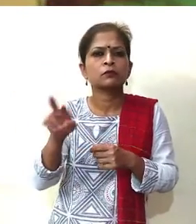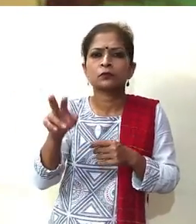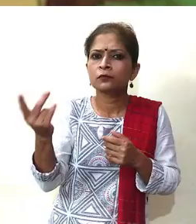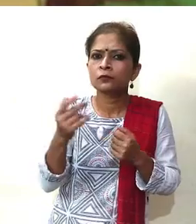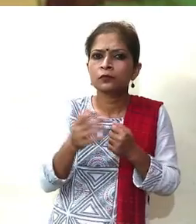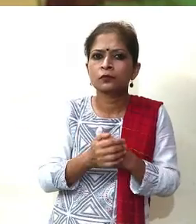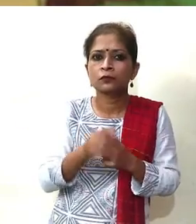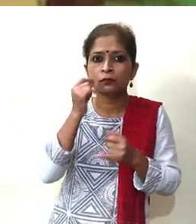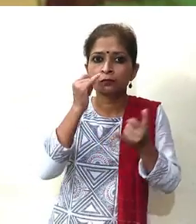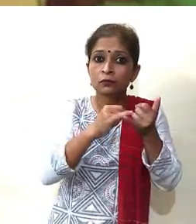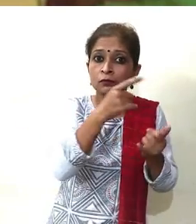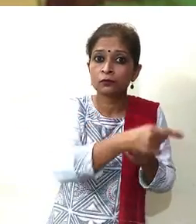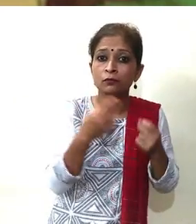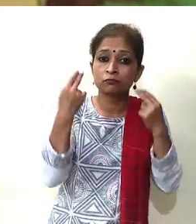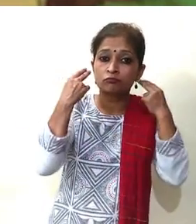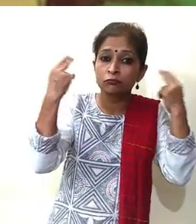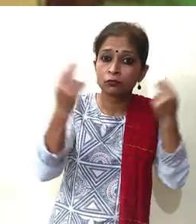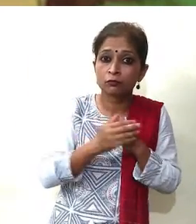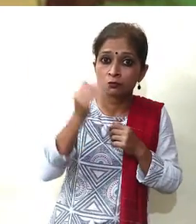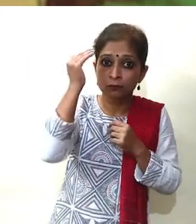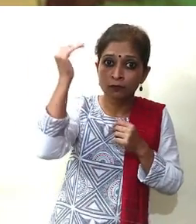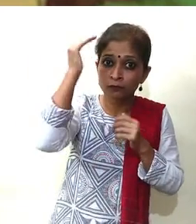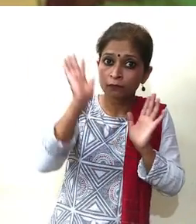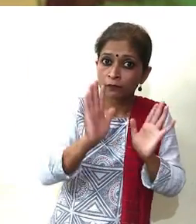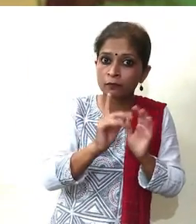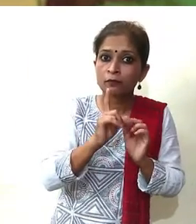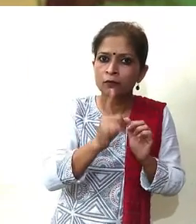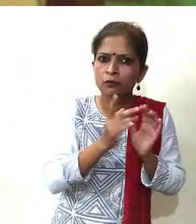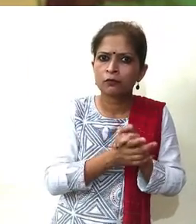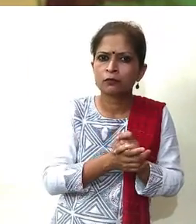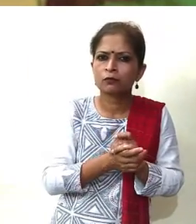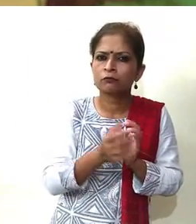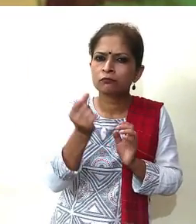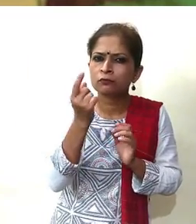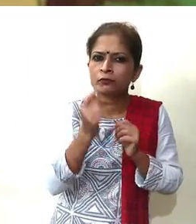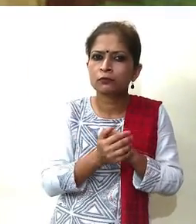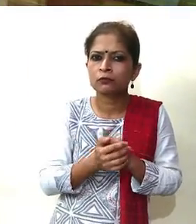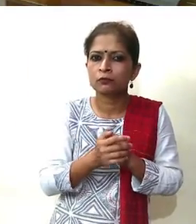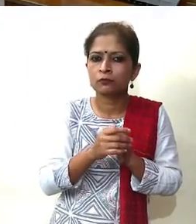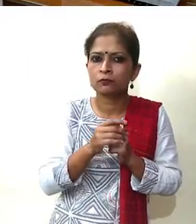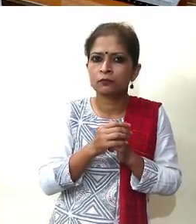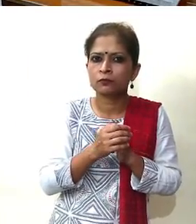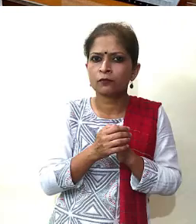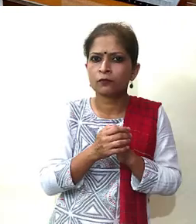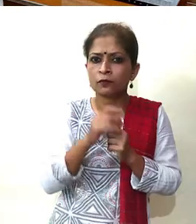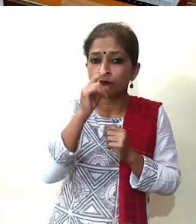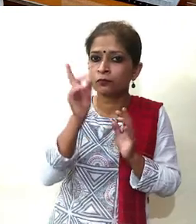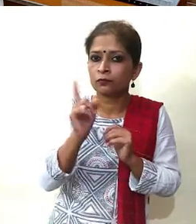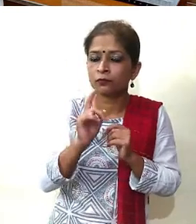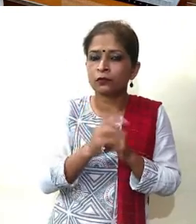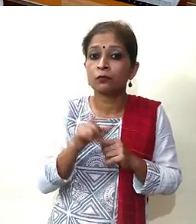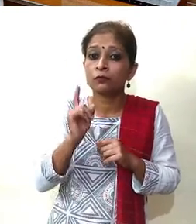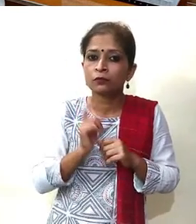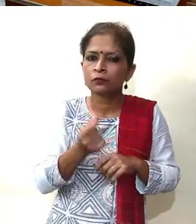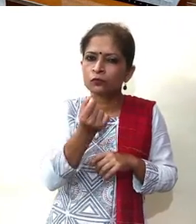चाहेंगे सर कि शंकराचार्य इतने महान, इतने विद्वान होते हुए भी उनमें तनिक भी अहम नहीं, बल्कि जो थोड़ा बाकी